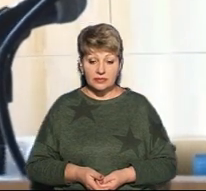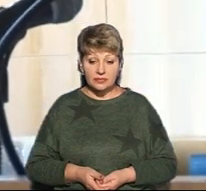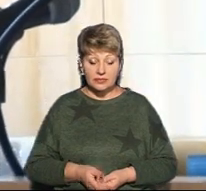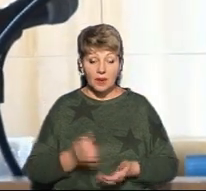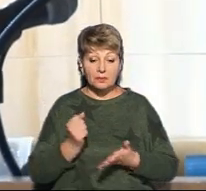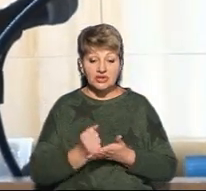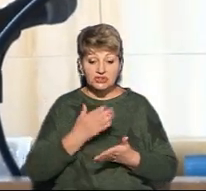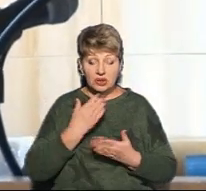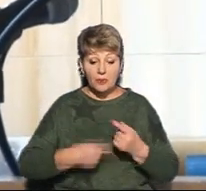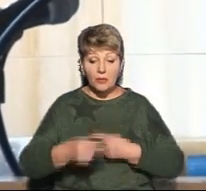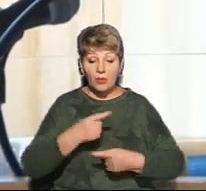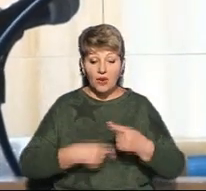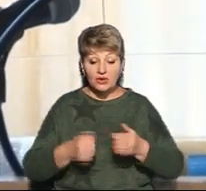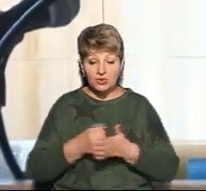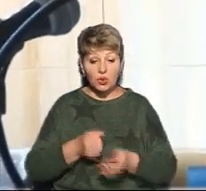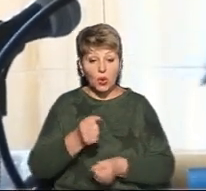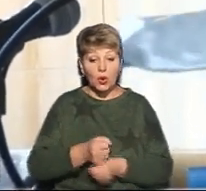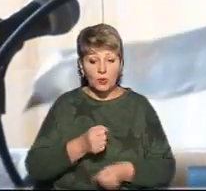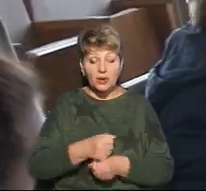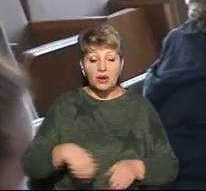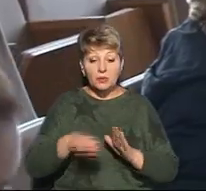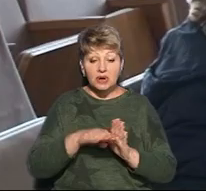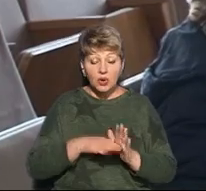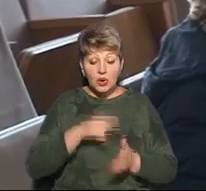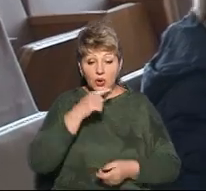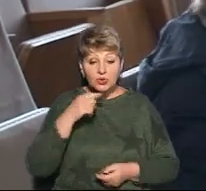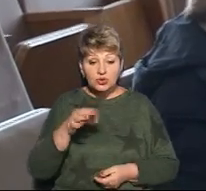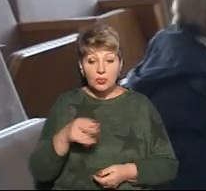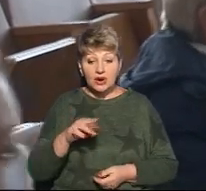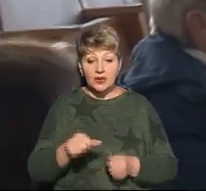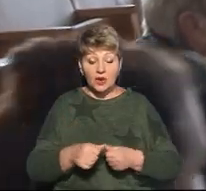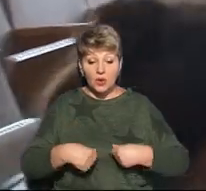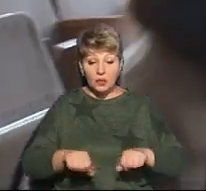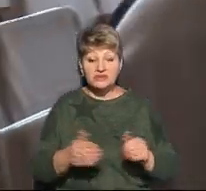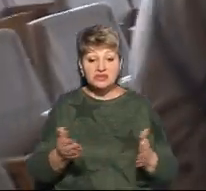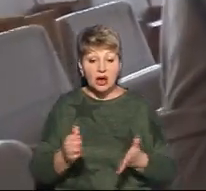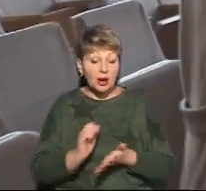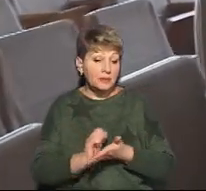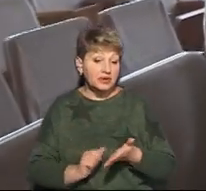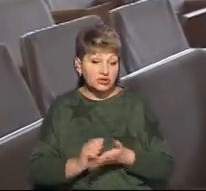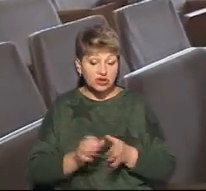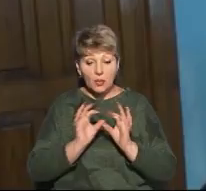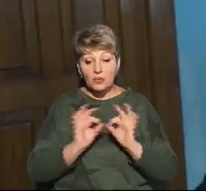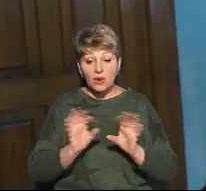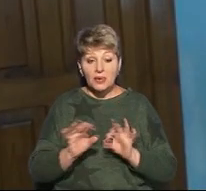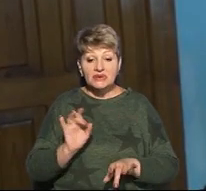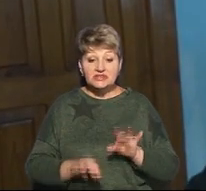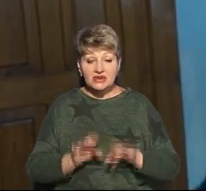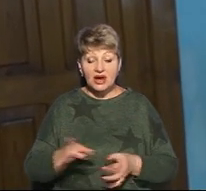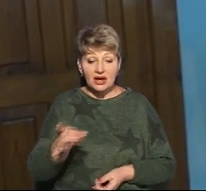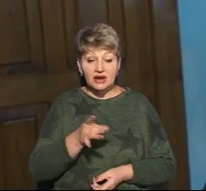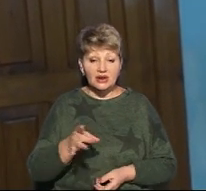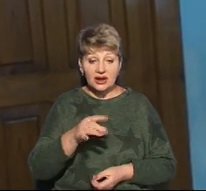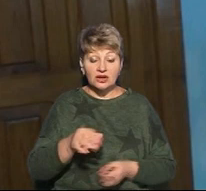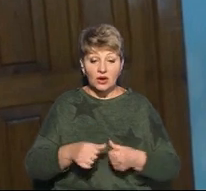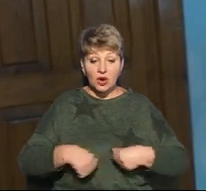Печаті нема. Повертають на доопрацювання і протокол Руськополянської комісії. З якої причини, пояснює секретарка районної